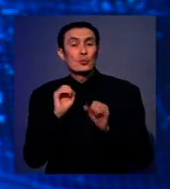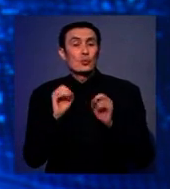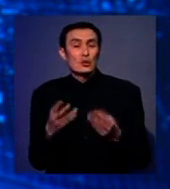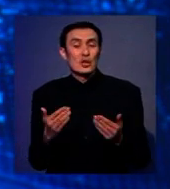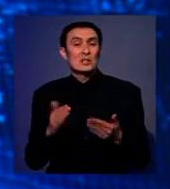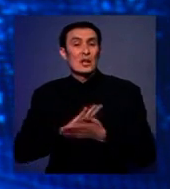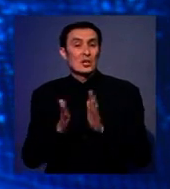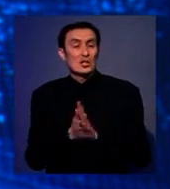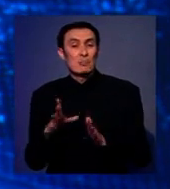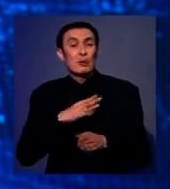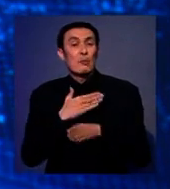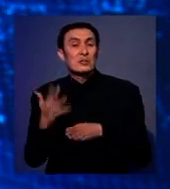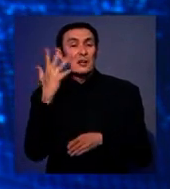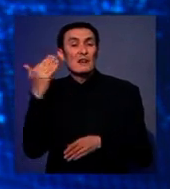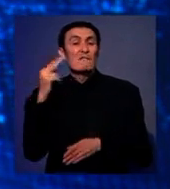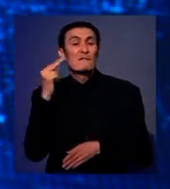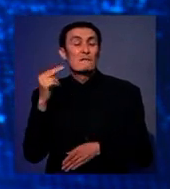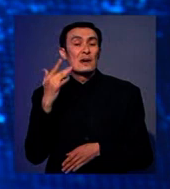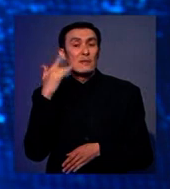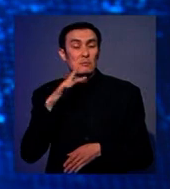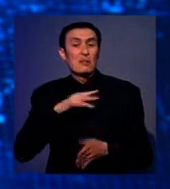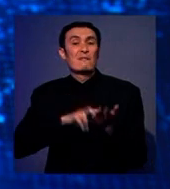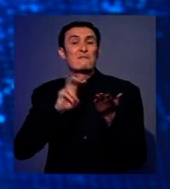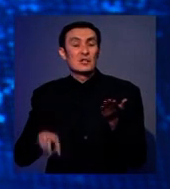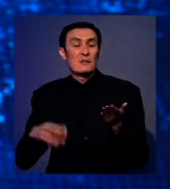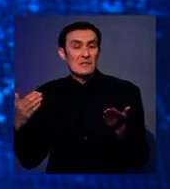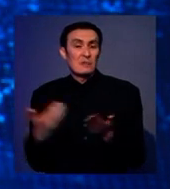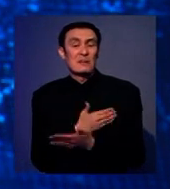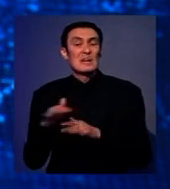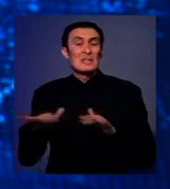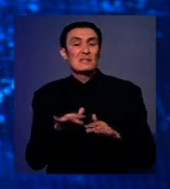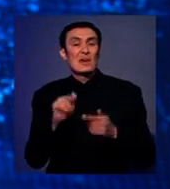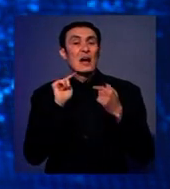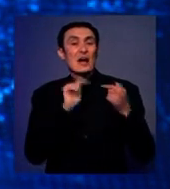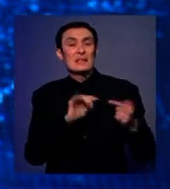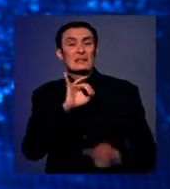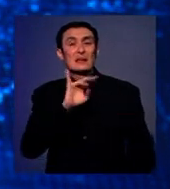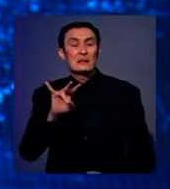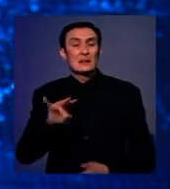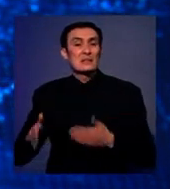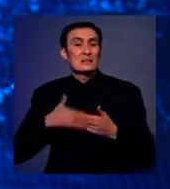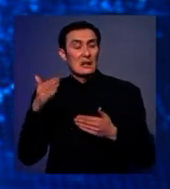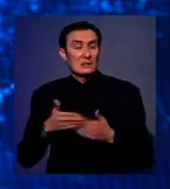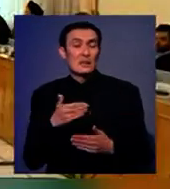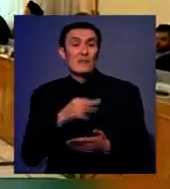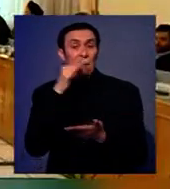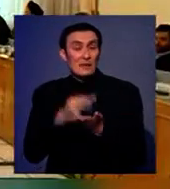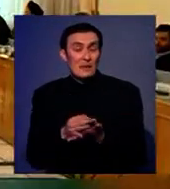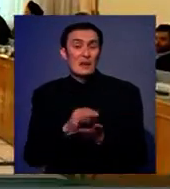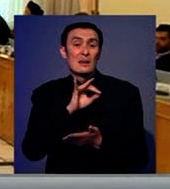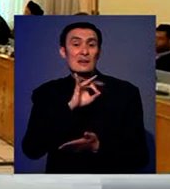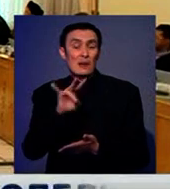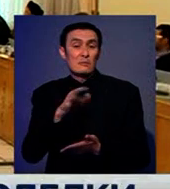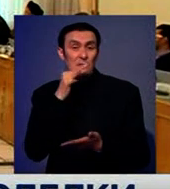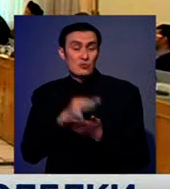угрозой соглашение оказалось после того, как Вашингтон объявил о выходе из него и возобновил действие антииранских санкций. В ответ Тегеран заявил,